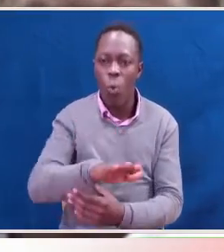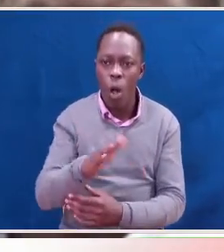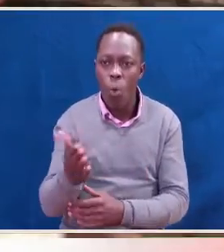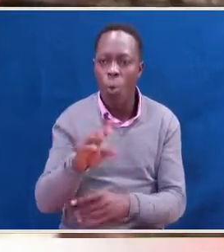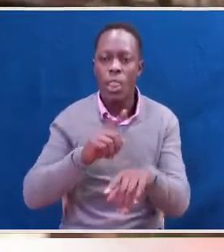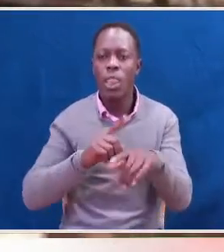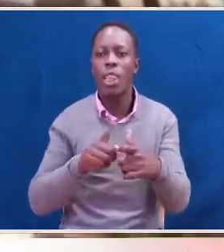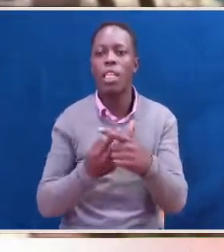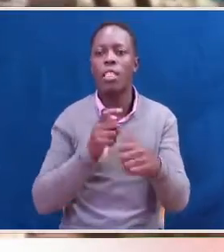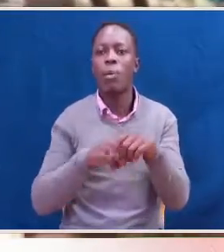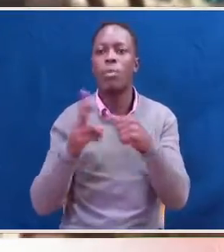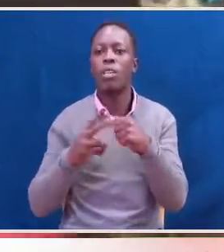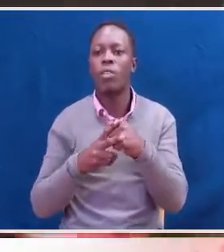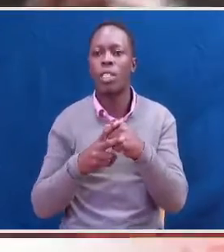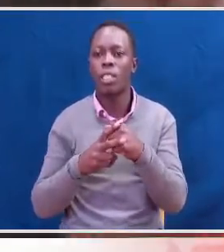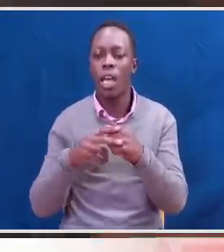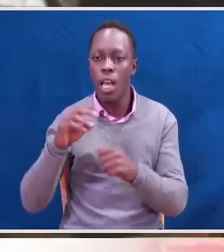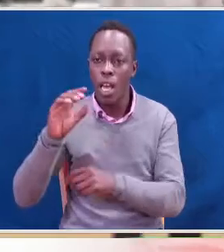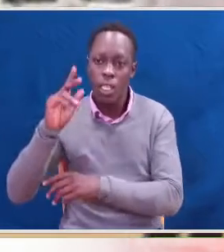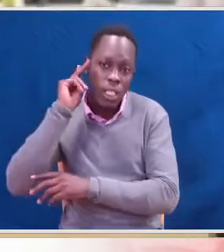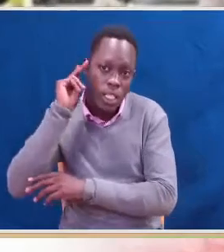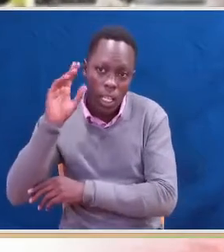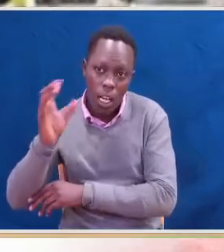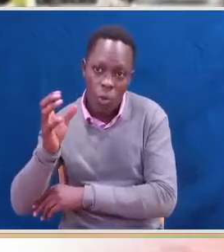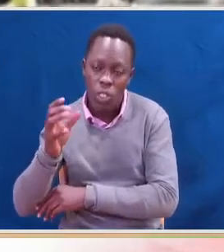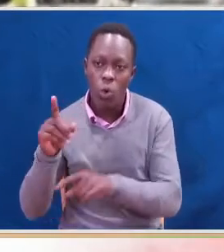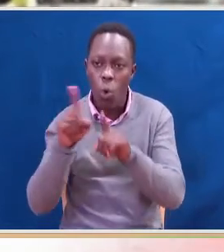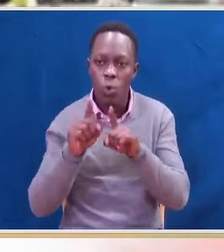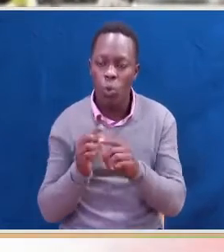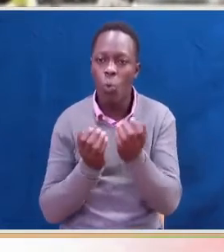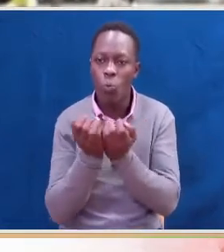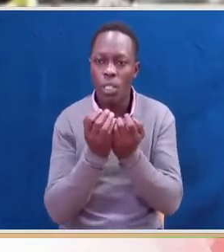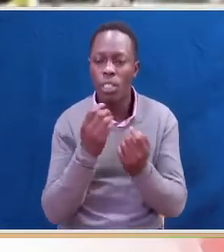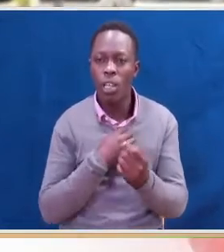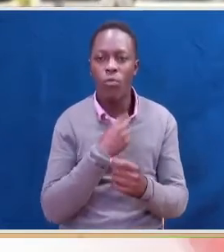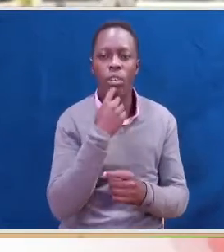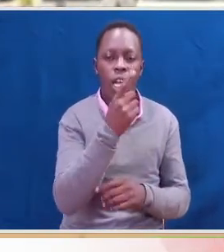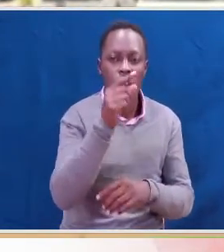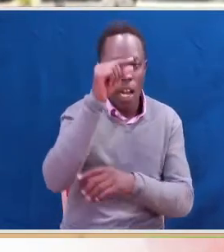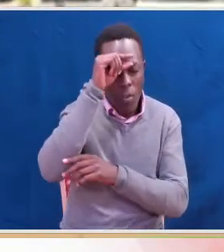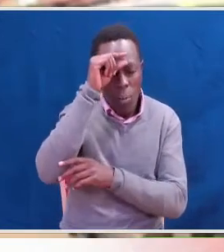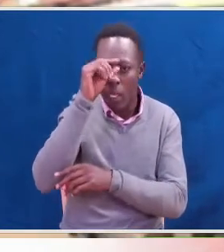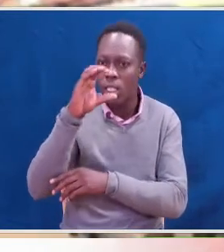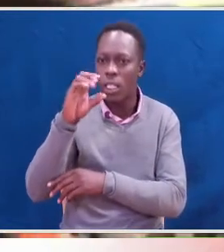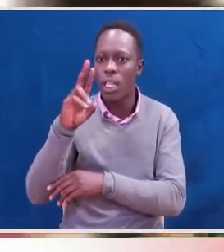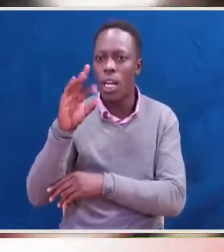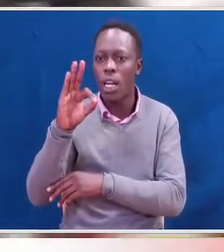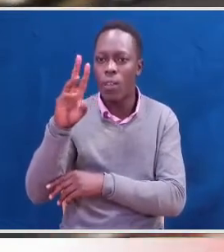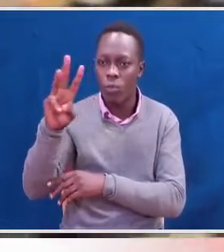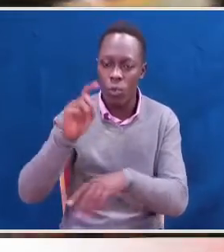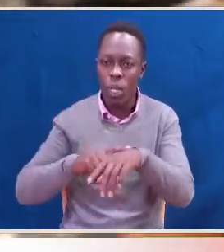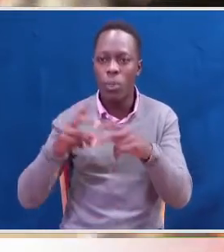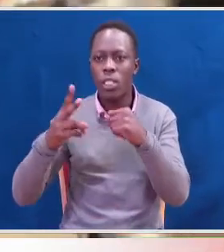itakuwa imefika. Katika kaunti ya Kisii, wafanya biashara wamekosoa msimamo wa serikali wa kutekeleza kafyu kuanzia saa